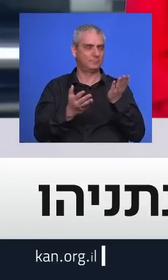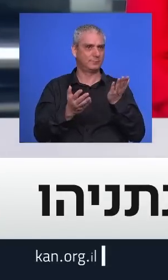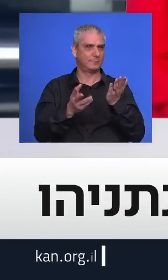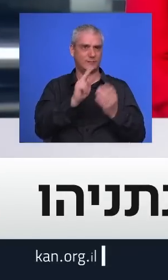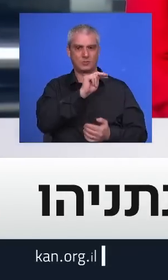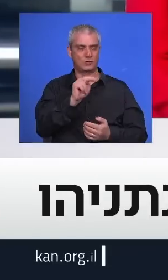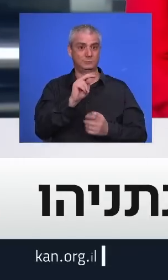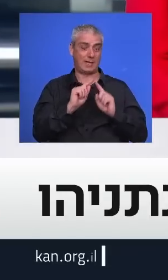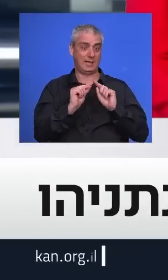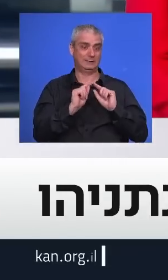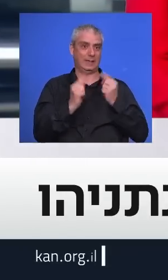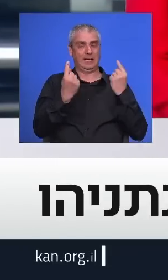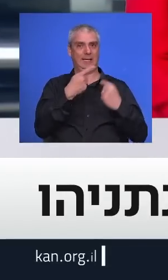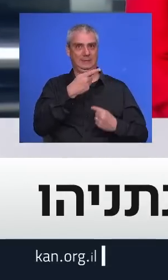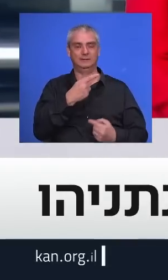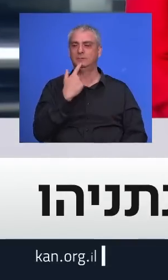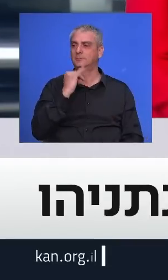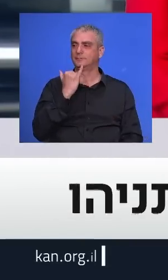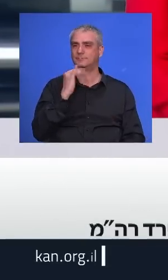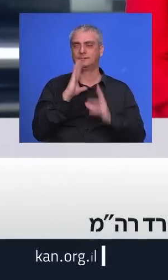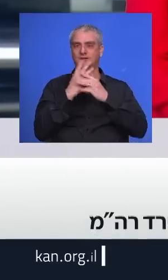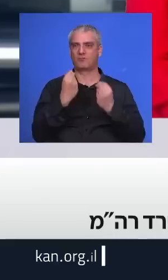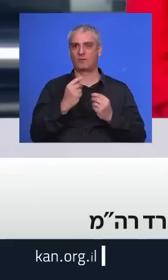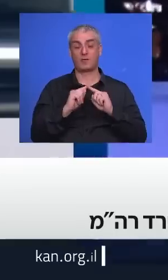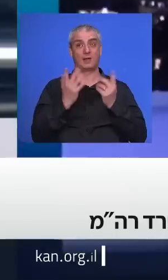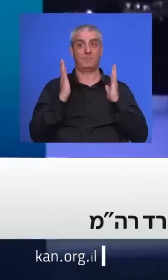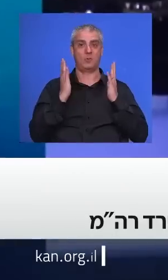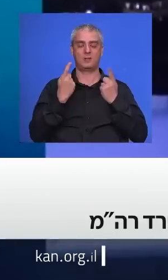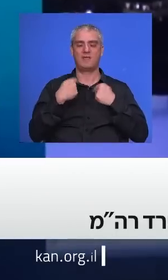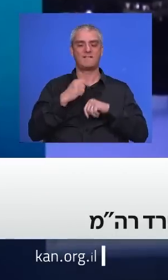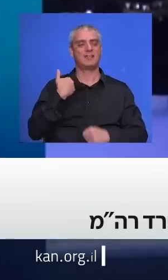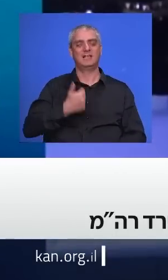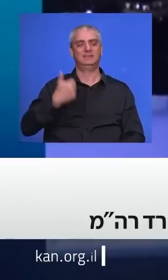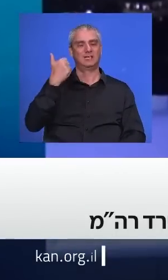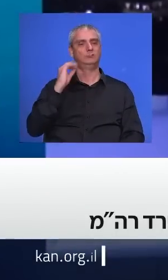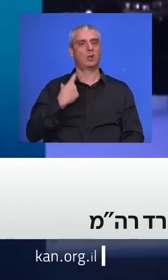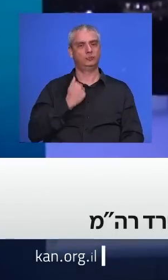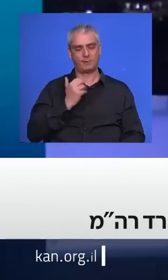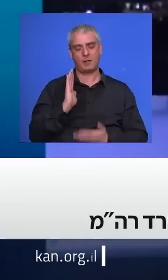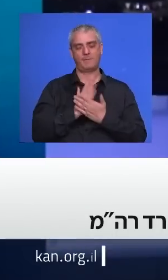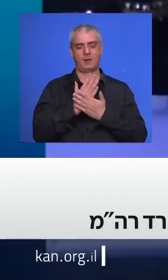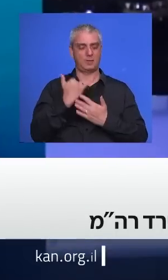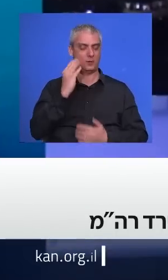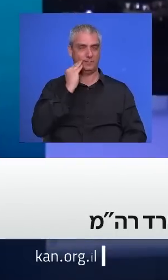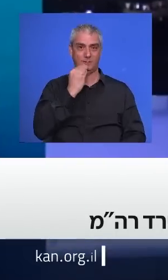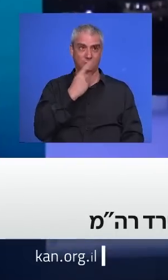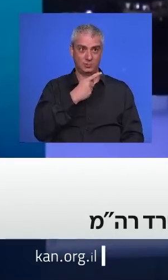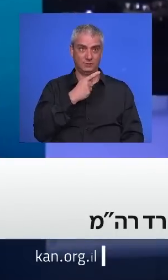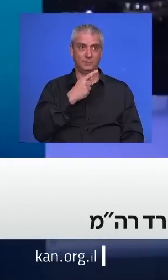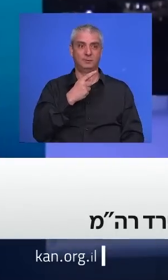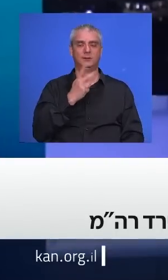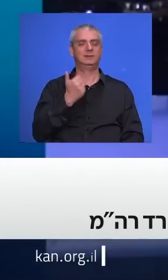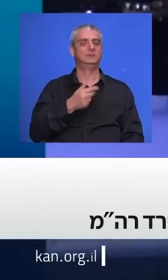הדי חריג הזה. כן, ערב טוב, מיכל, חריג מאוד. ועדת השרים לענייני שב"כ מחליטה אחרי הצהריים